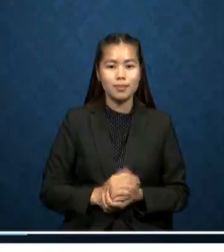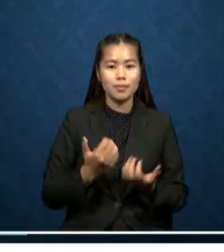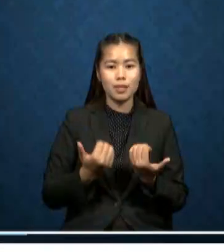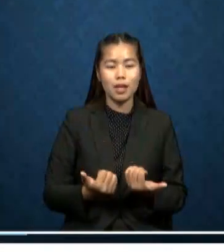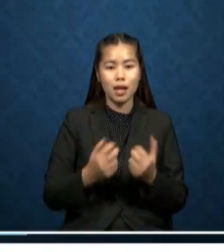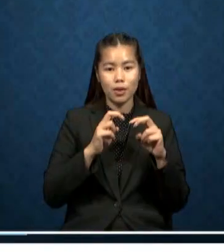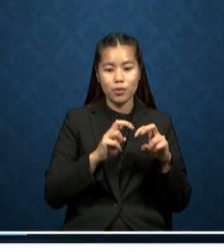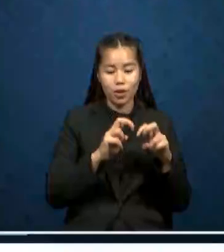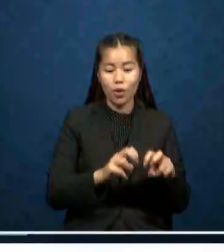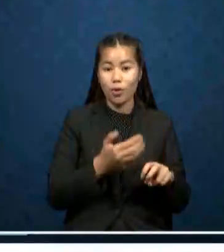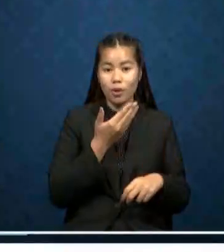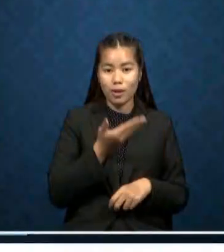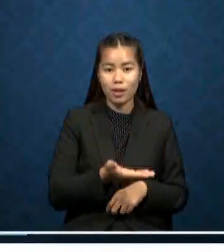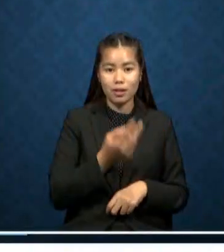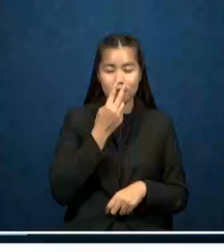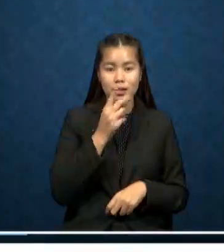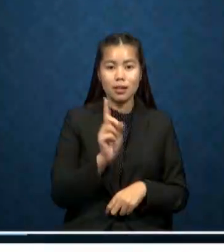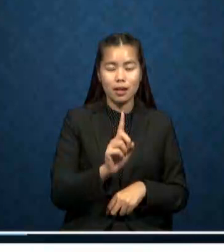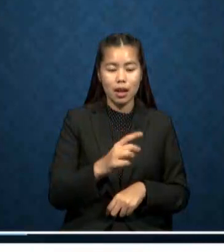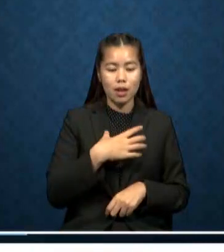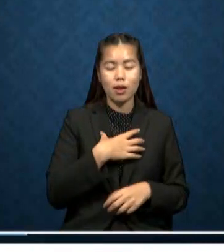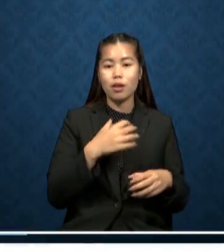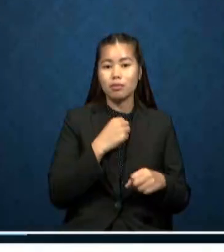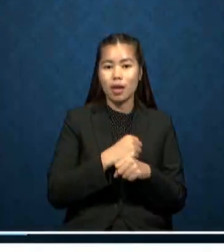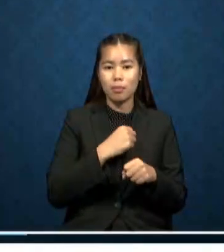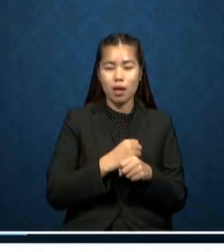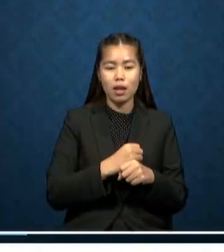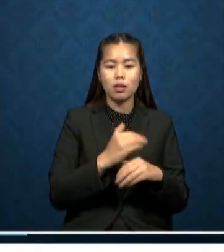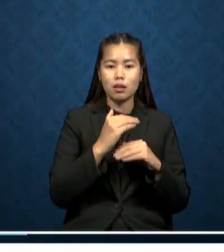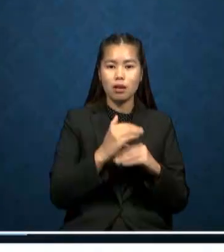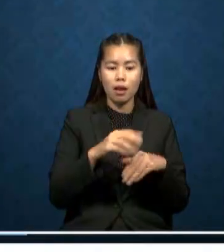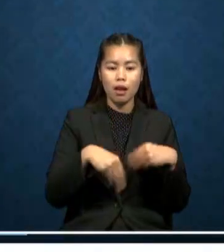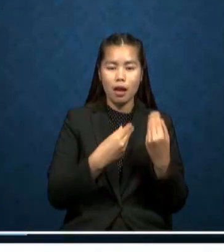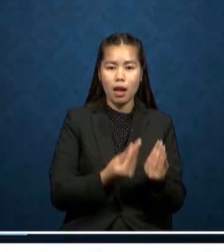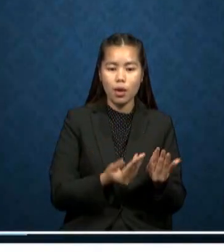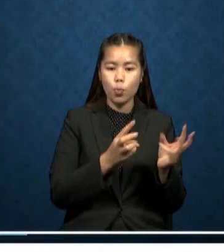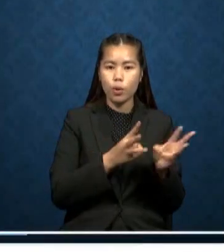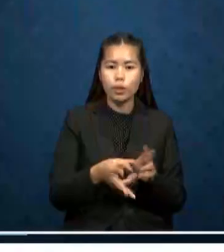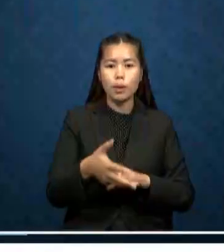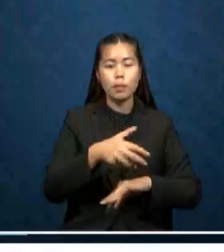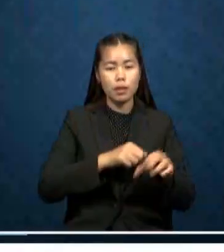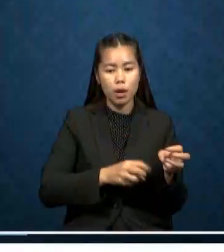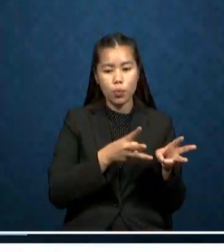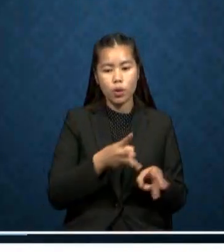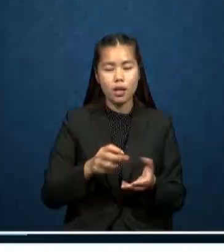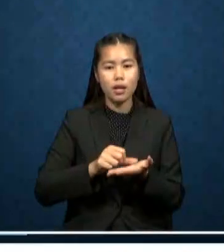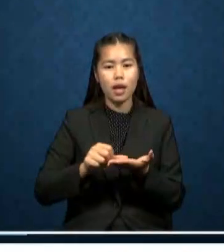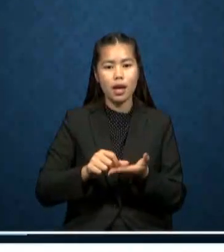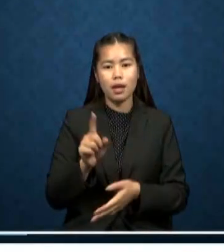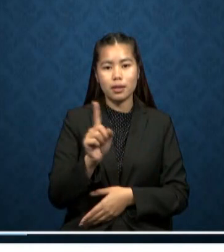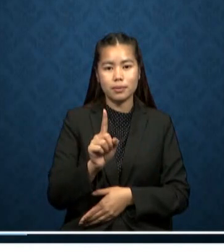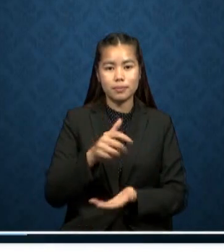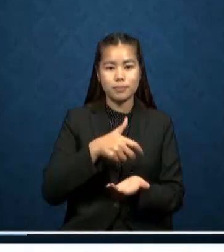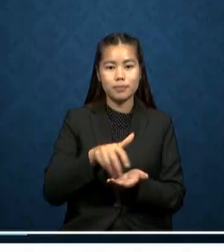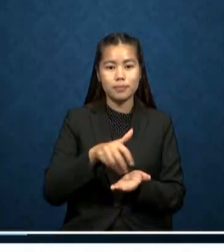สถานการณ์คณะทำงานได้วิเคราะห์ภารกิจกำหนดแนวความคิดในการปฏิบัติและกำหนดแนวทางการปฏิบัติดังนี้